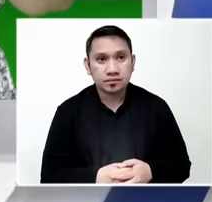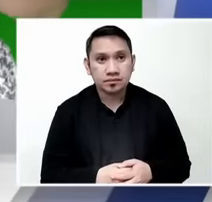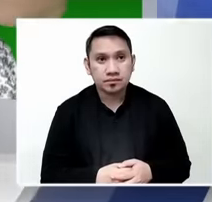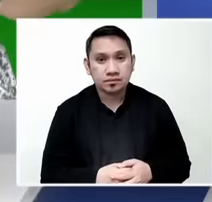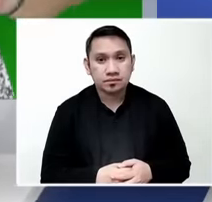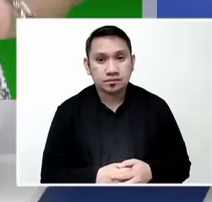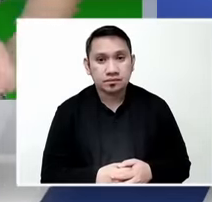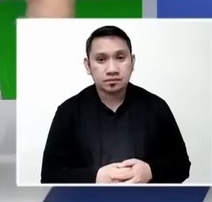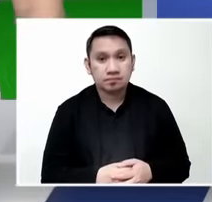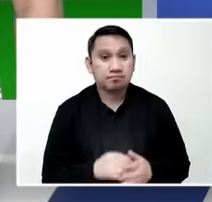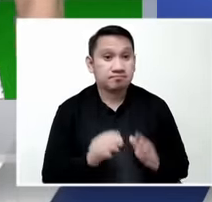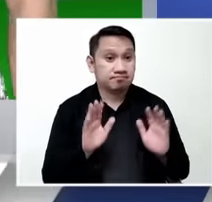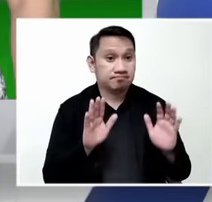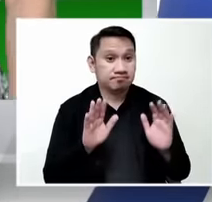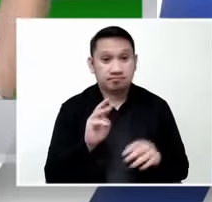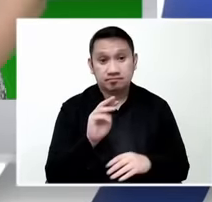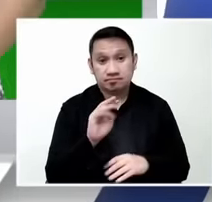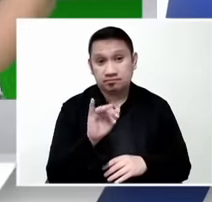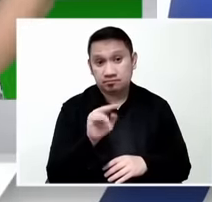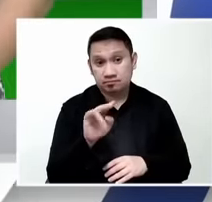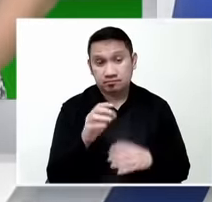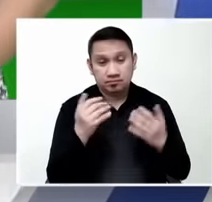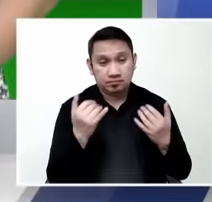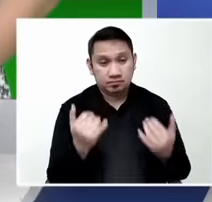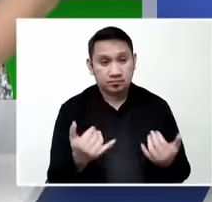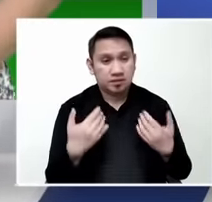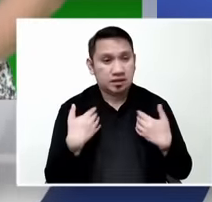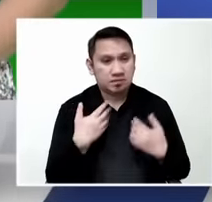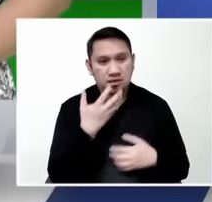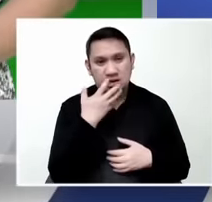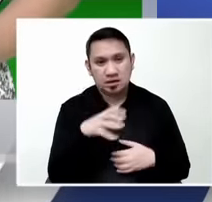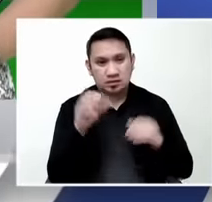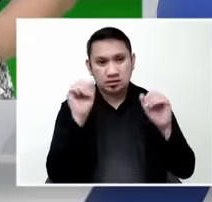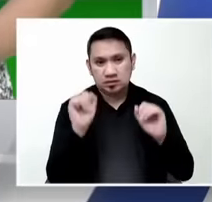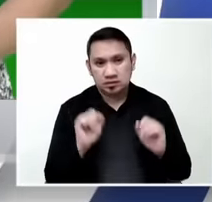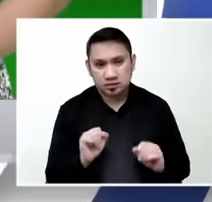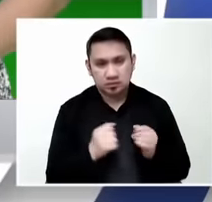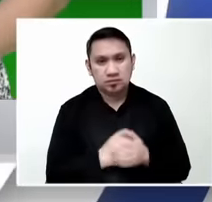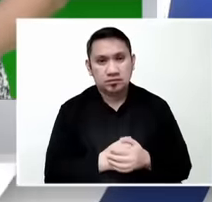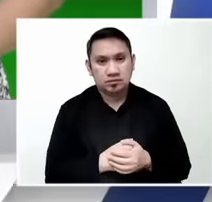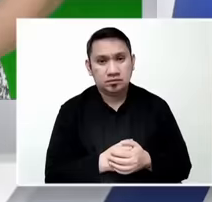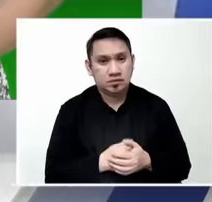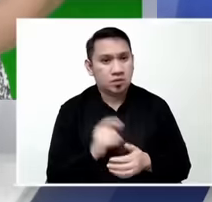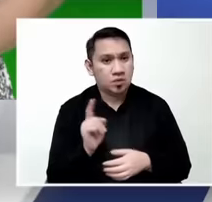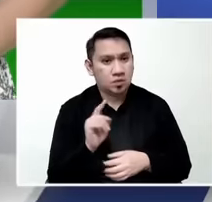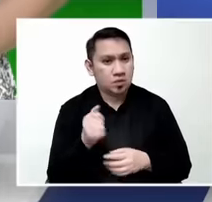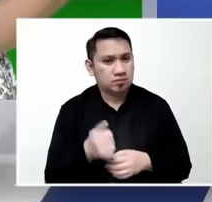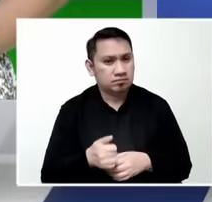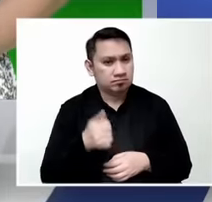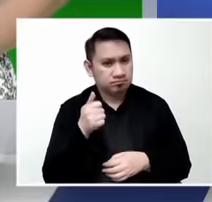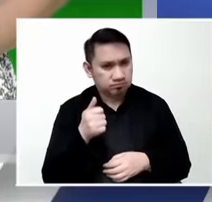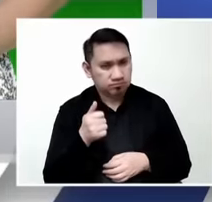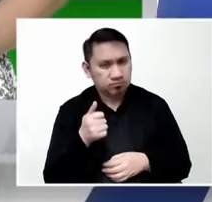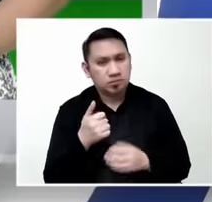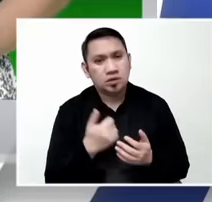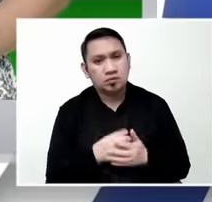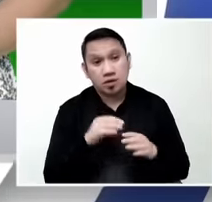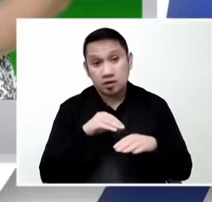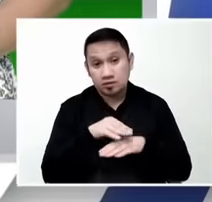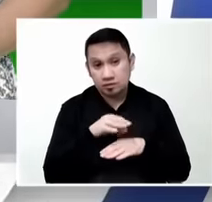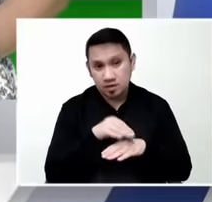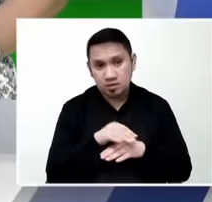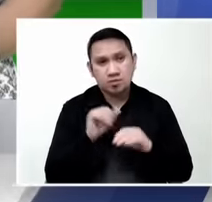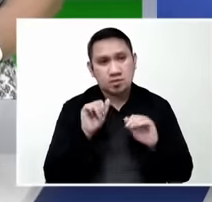Tita Winnie, ngayong umiira lang El Nino, ano ba yung mga winning diskarte na dapat